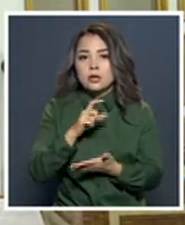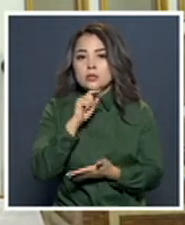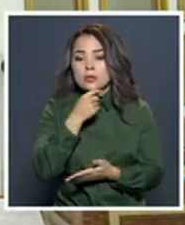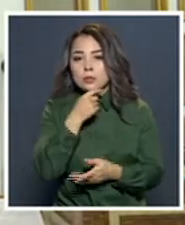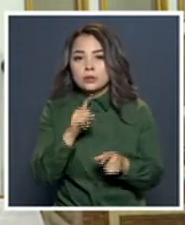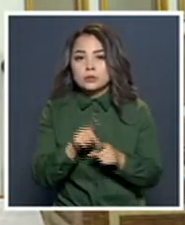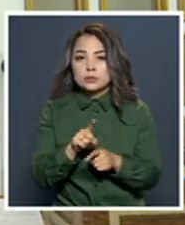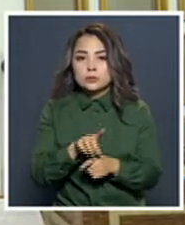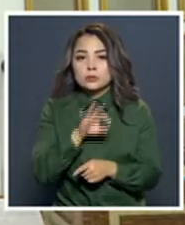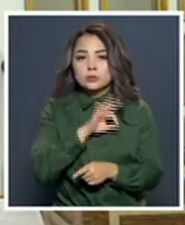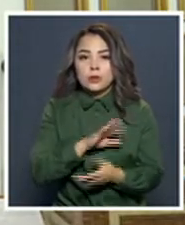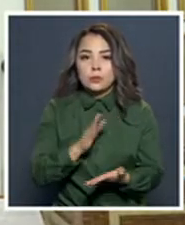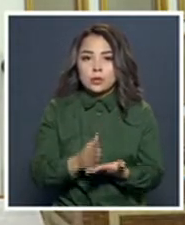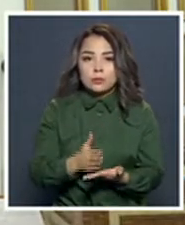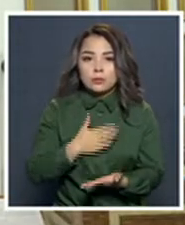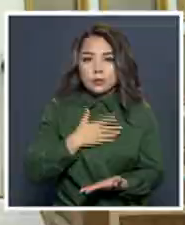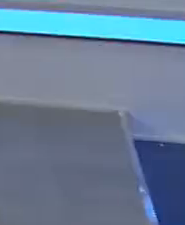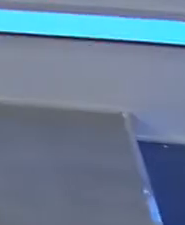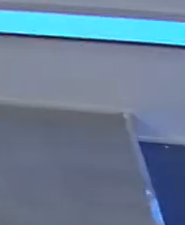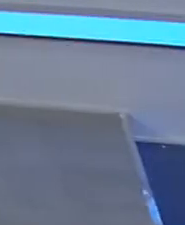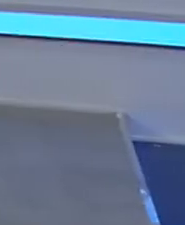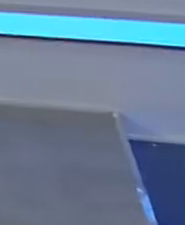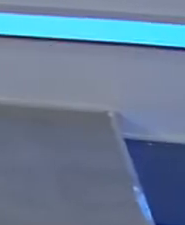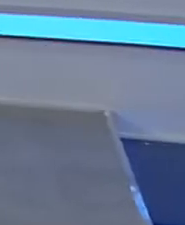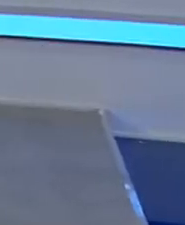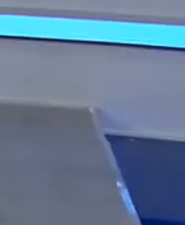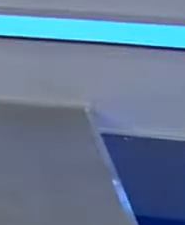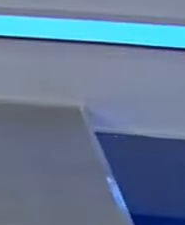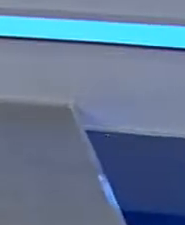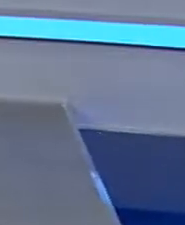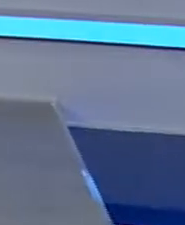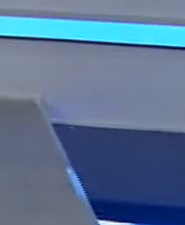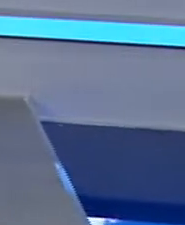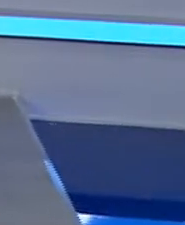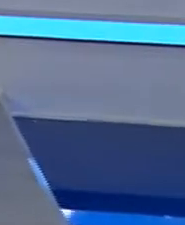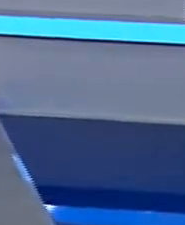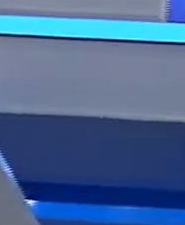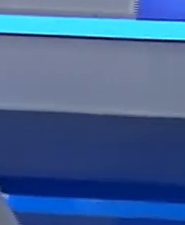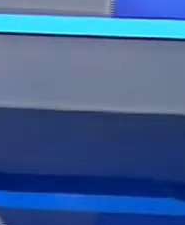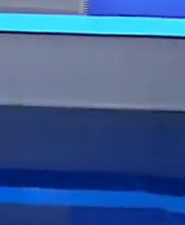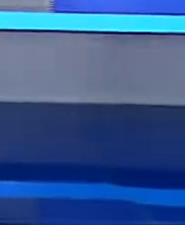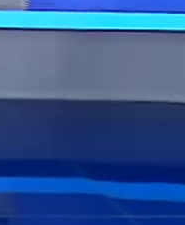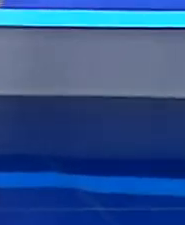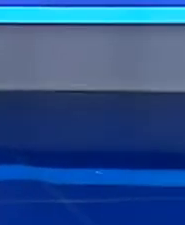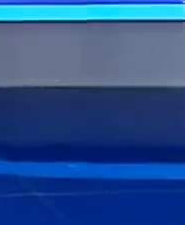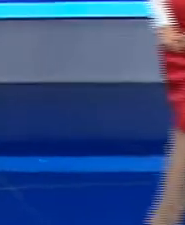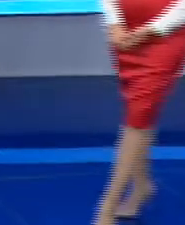экономикалық жағынан да тиімділігі бар біз үшін. Иә, әзірге айтарымыз осы. Ал дәл қазір ауа райы